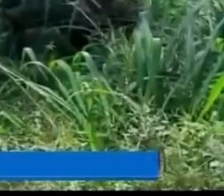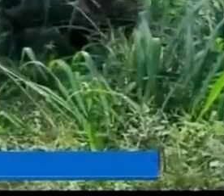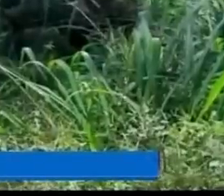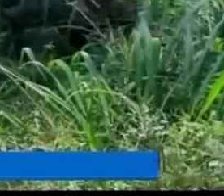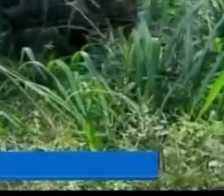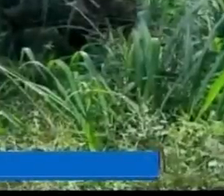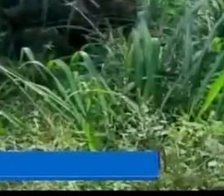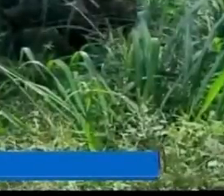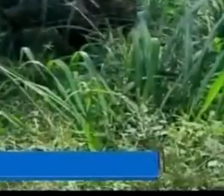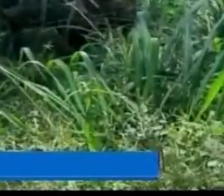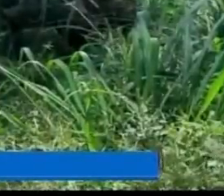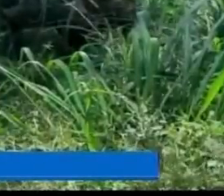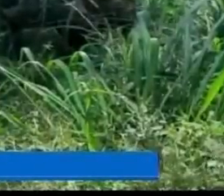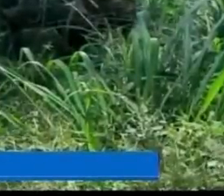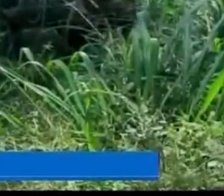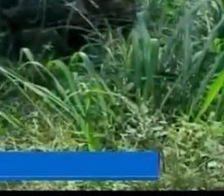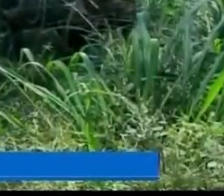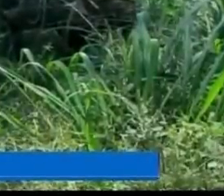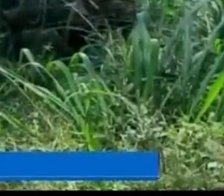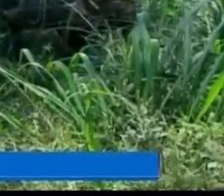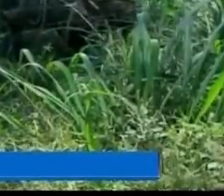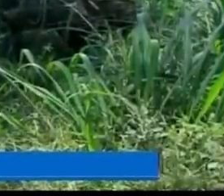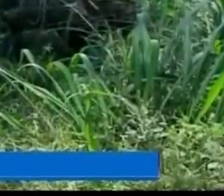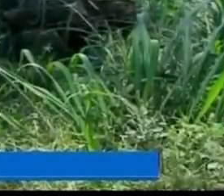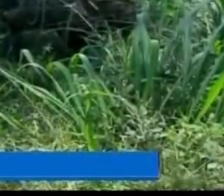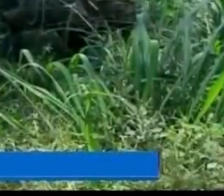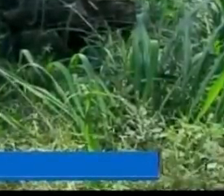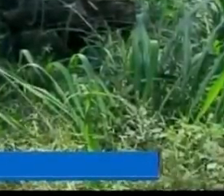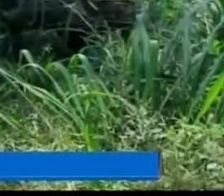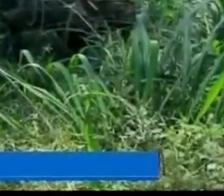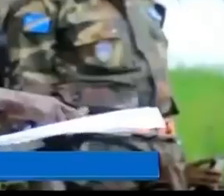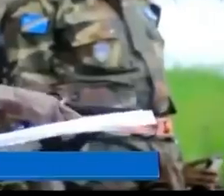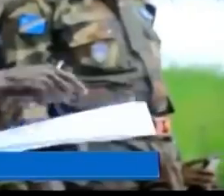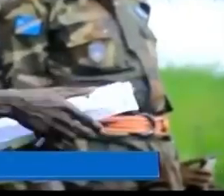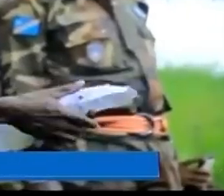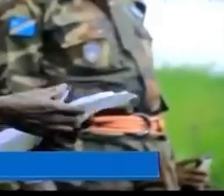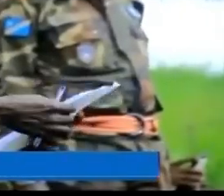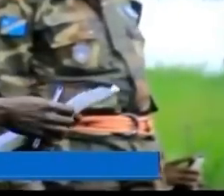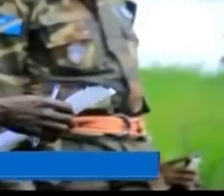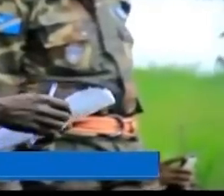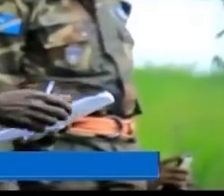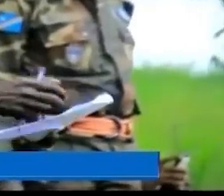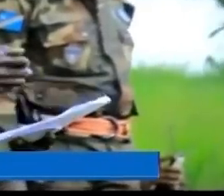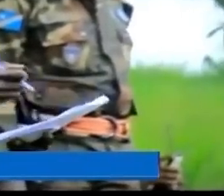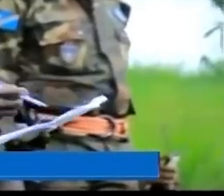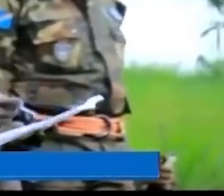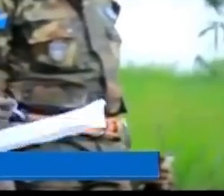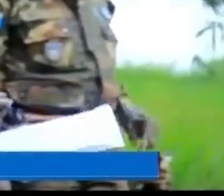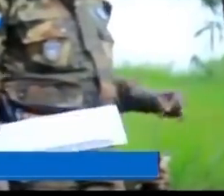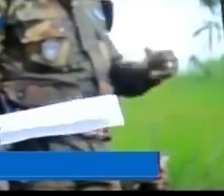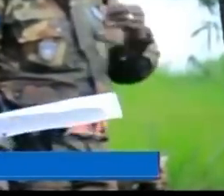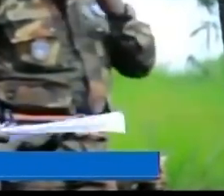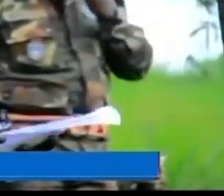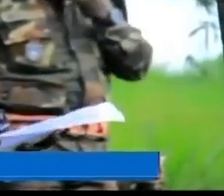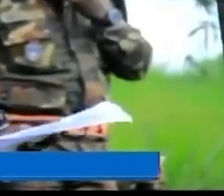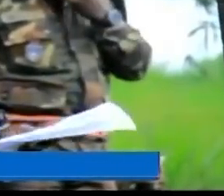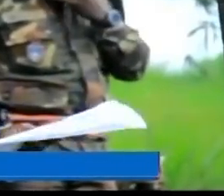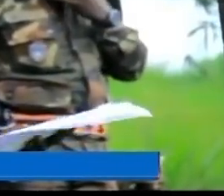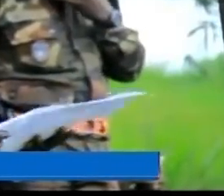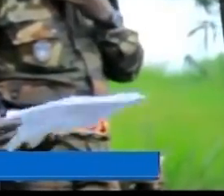abandonné des armes et des effets militaires. Le gouverneur Constant Ndima appelle la population du Nord Kivu au